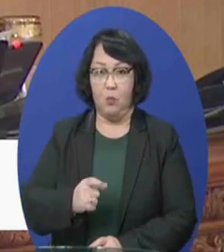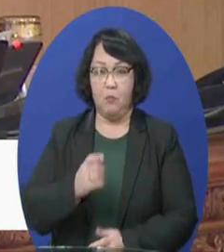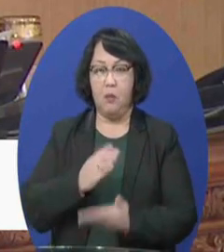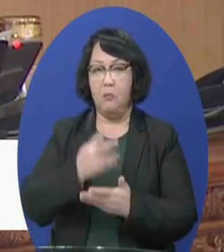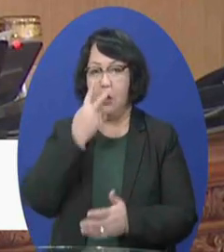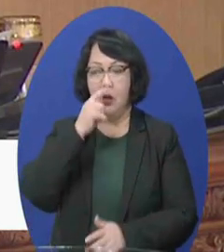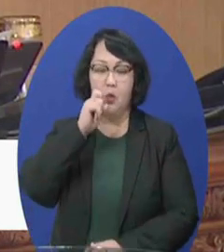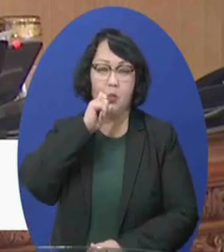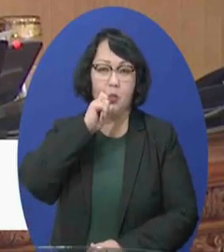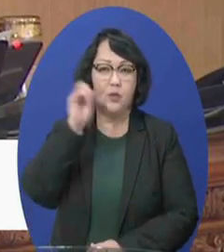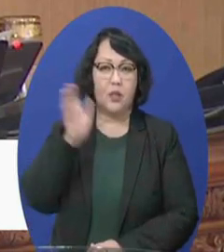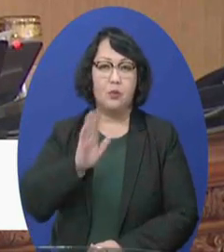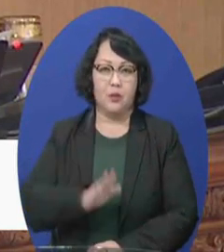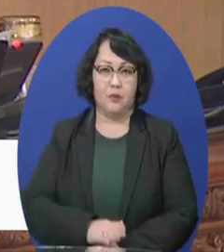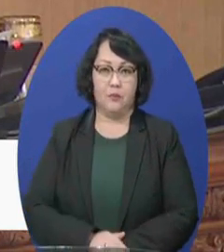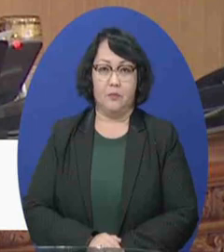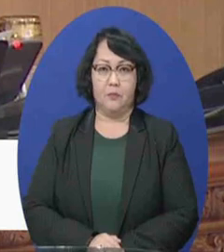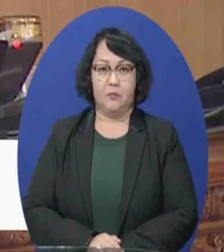өсдөггүй.